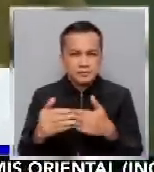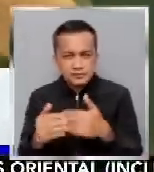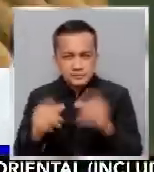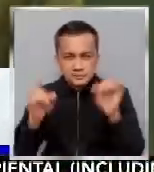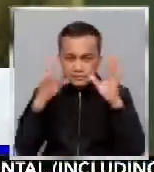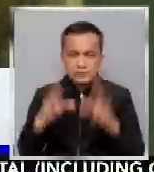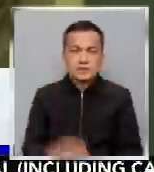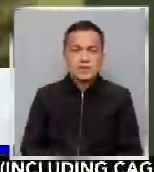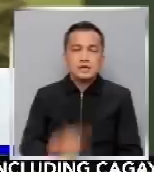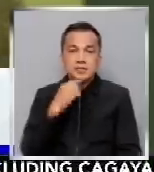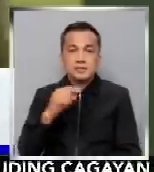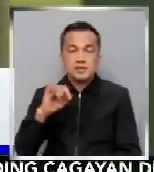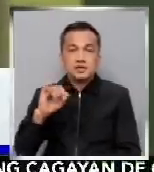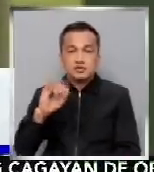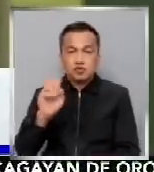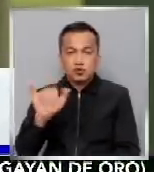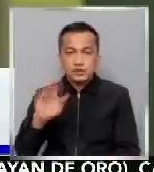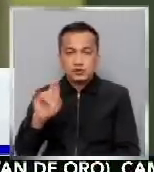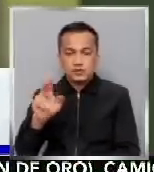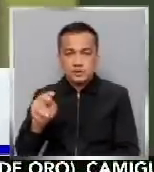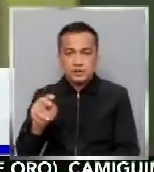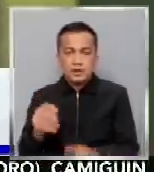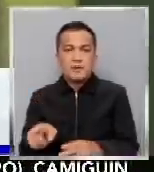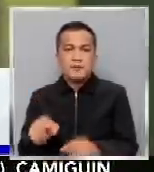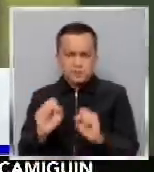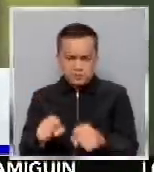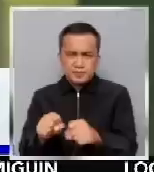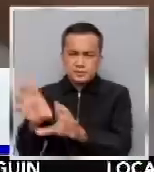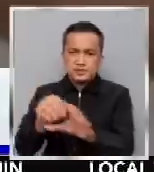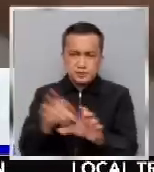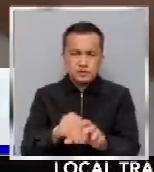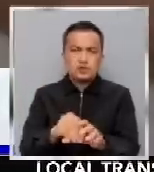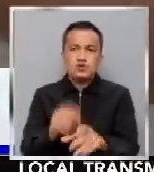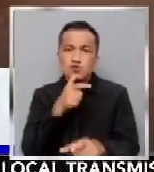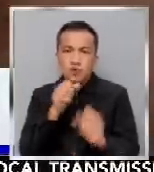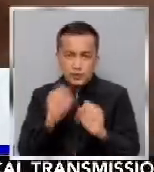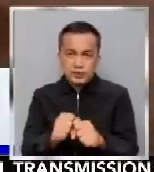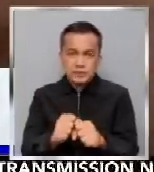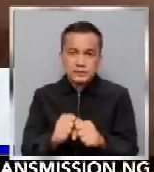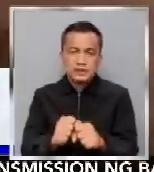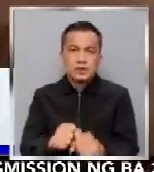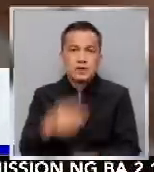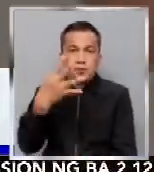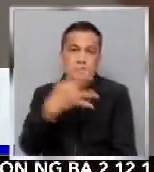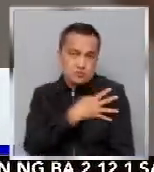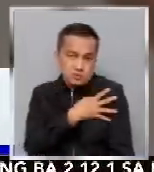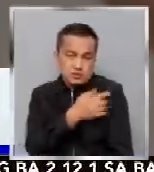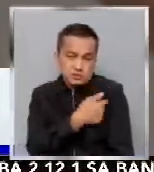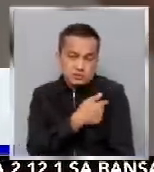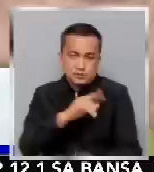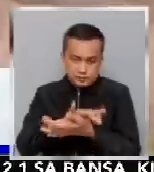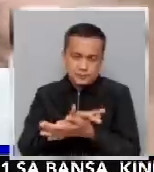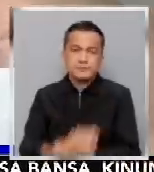Concepcion na palawakin ng sakop kung sino ang pwede magkaroon ng second booster shot o ika-4 na turok ng COVID-19